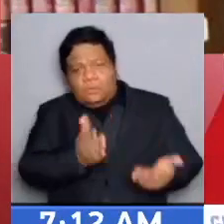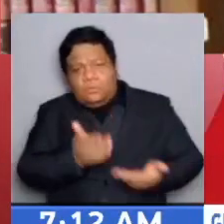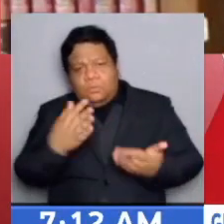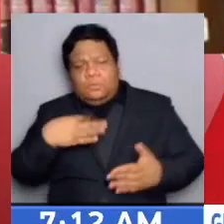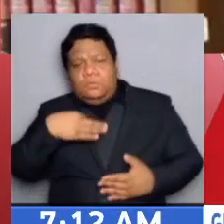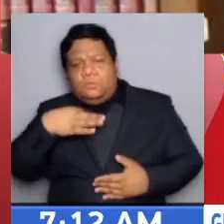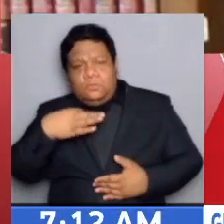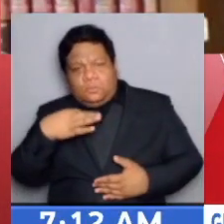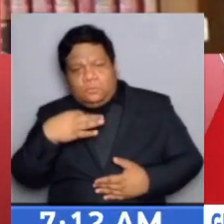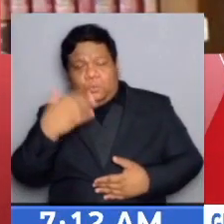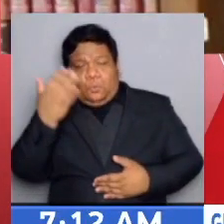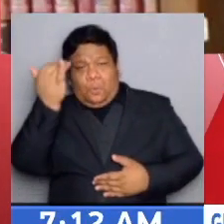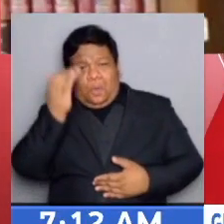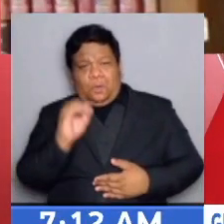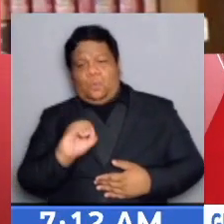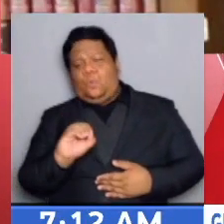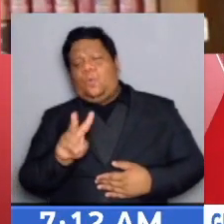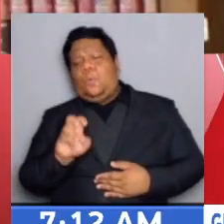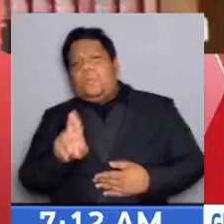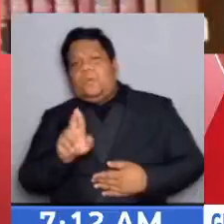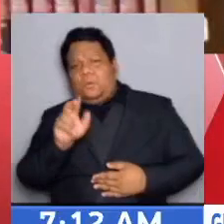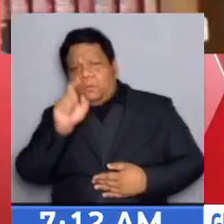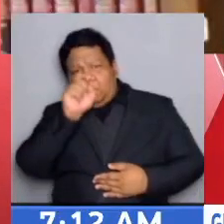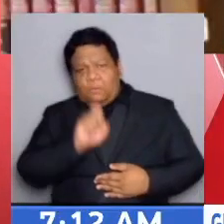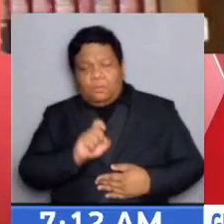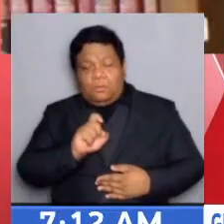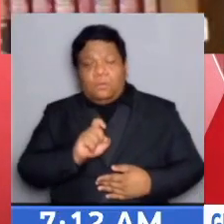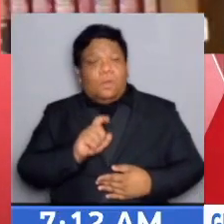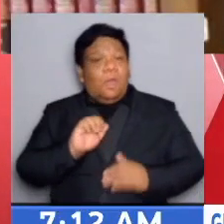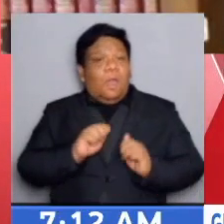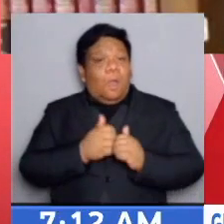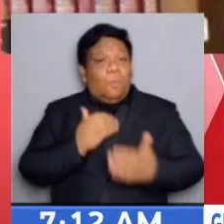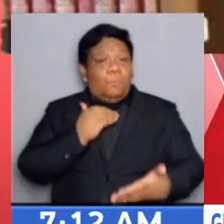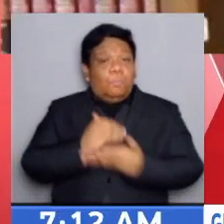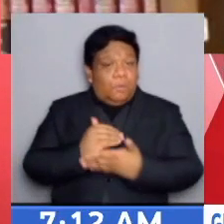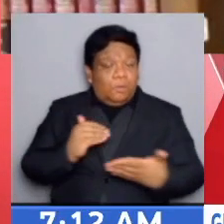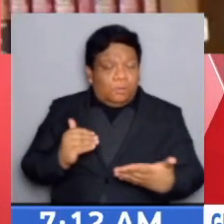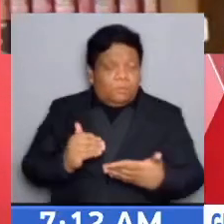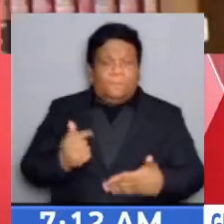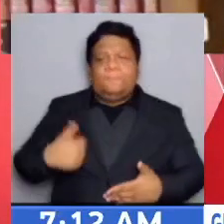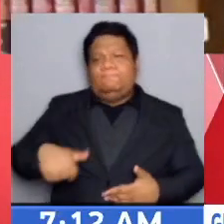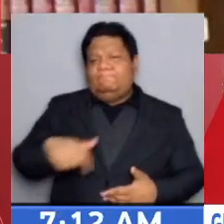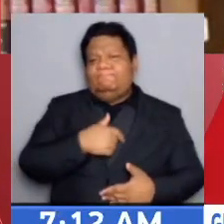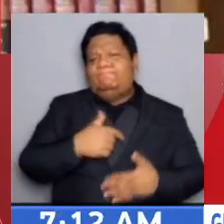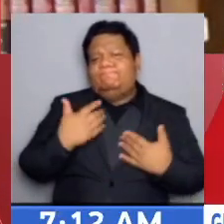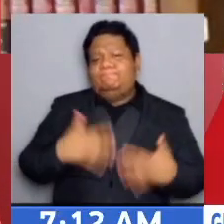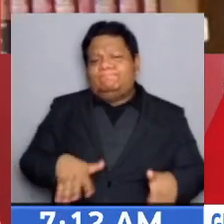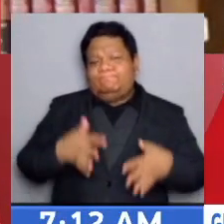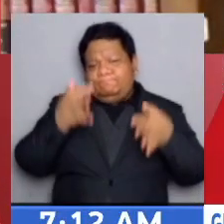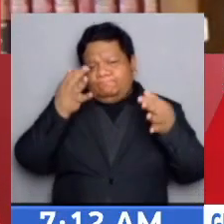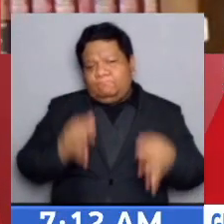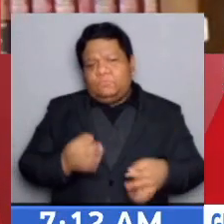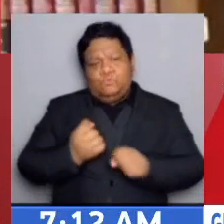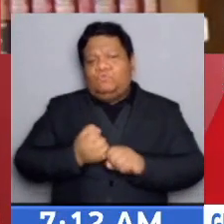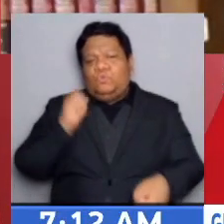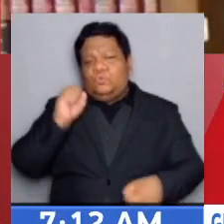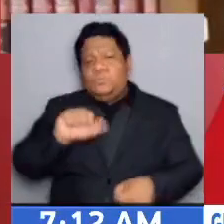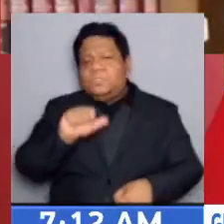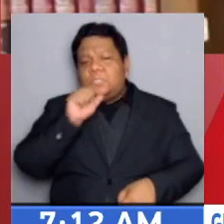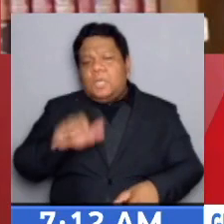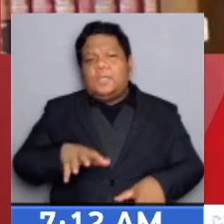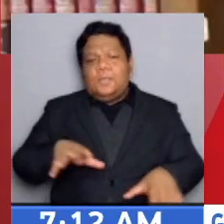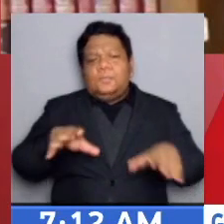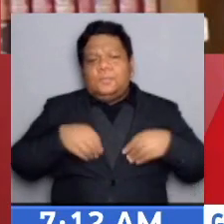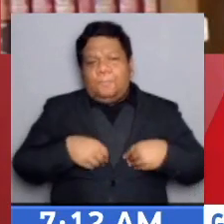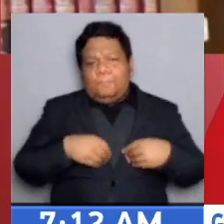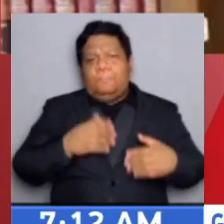sa edad. Eh para maiwasan po yon, kami po mismo na ay mag-refuse. Hindi po namin tatanggapin yung certificates of candidacy